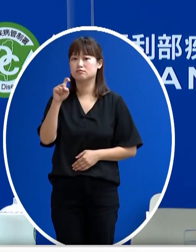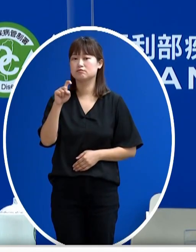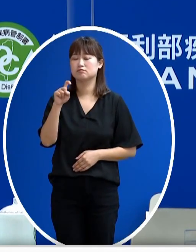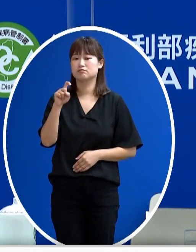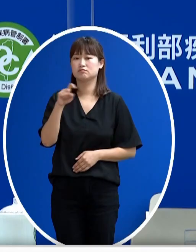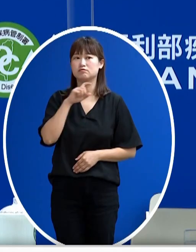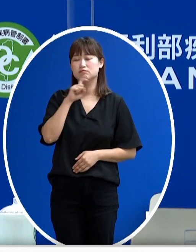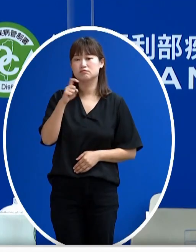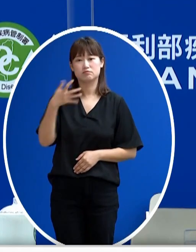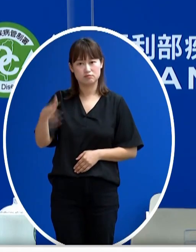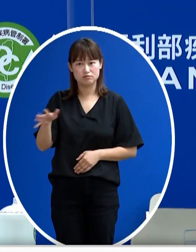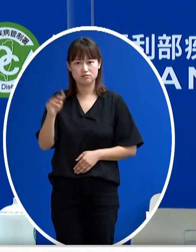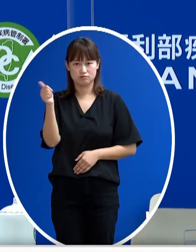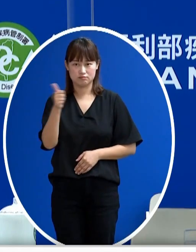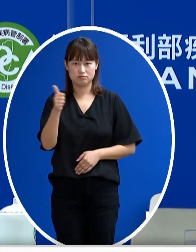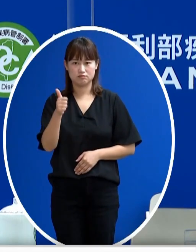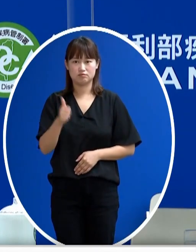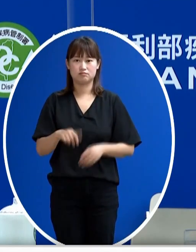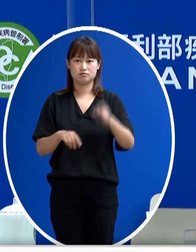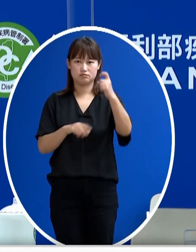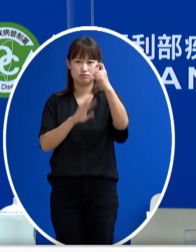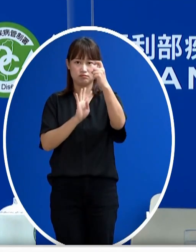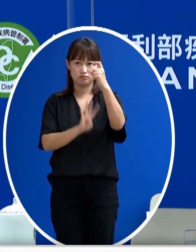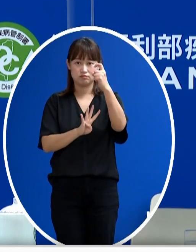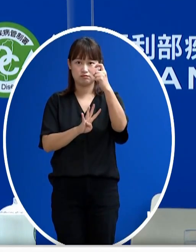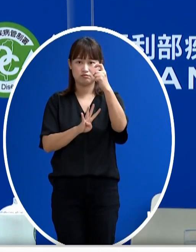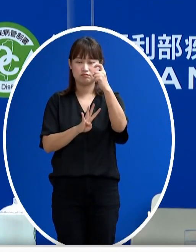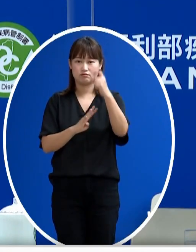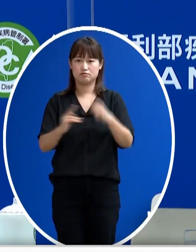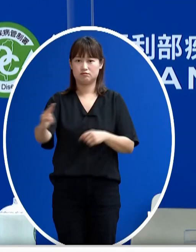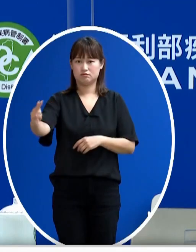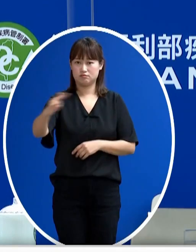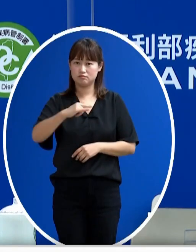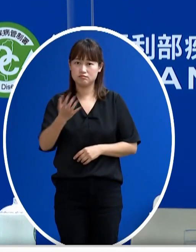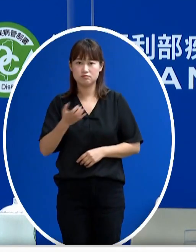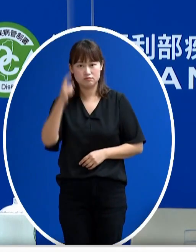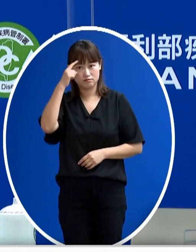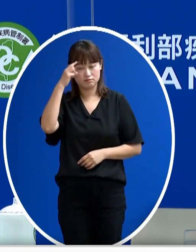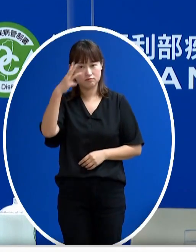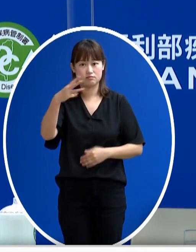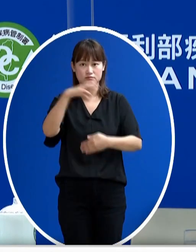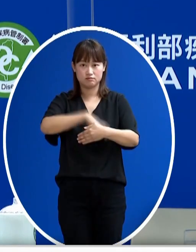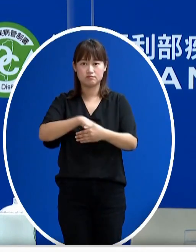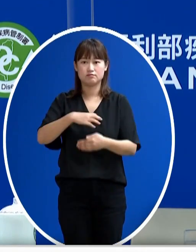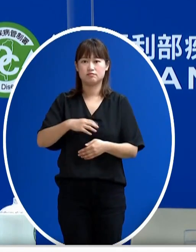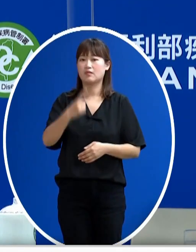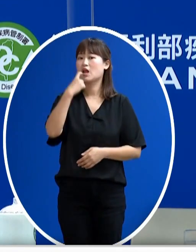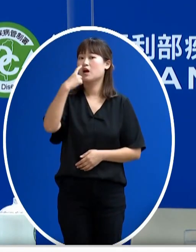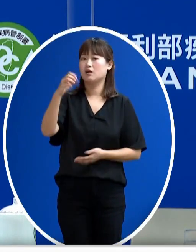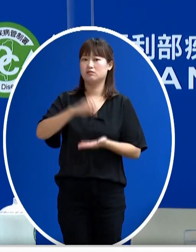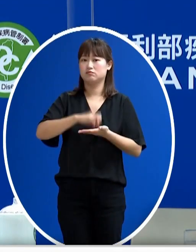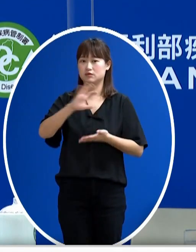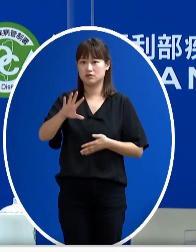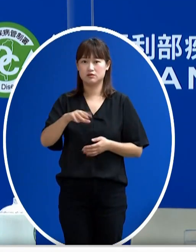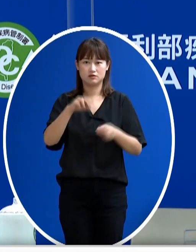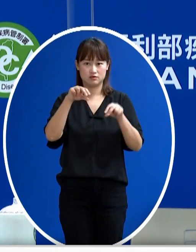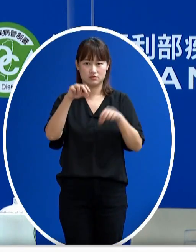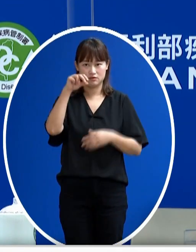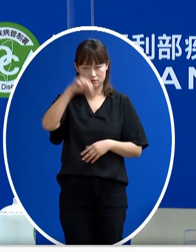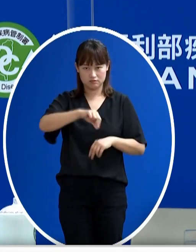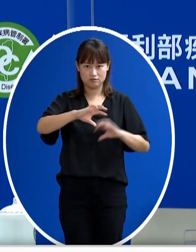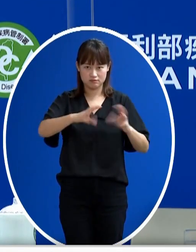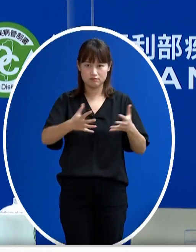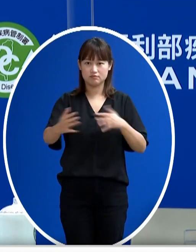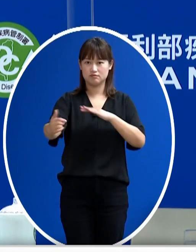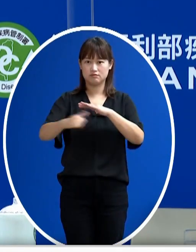籍男性，11月4日搭机持搭机前3日内检验阴性报告自印尼入境，那于机场